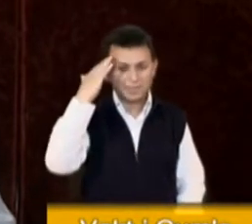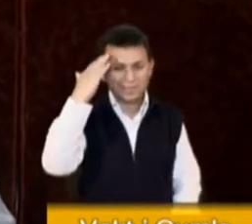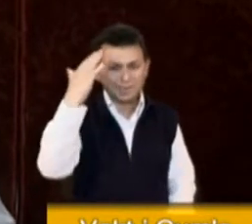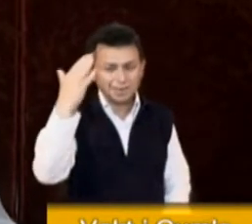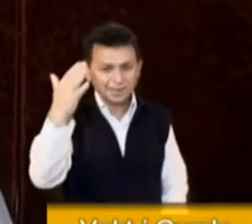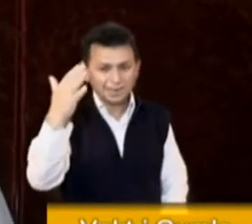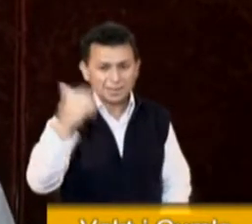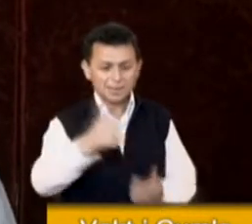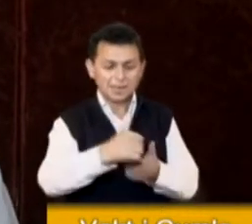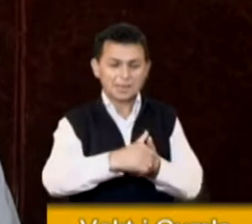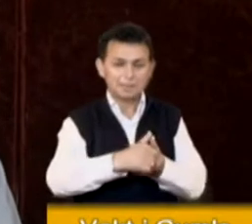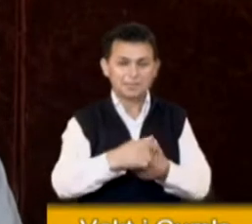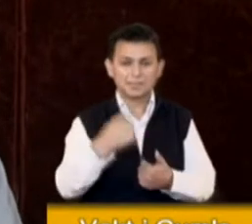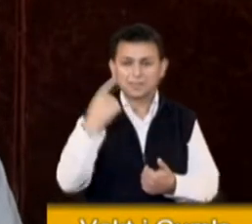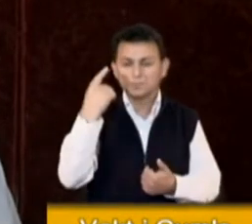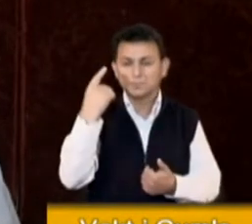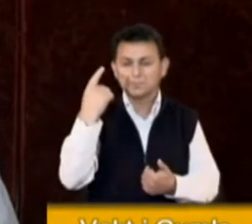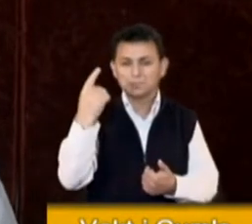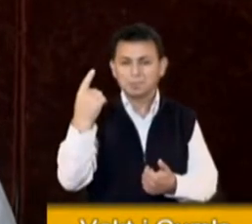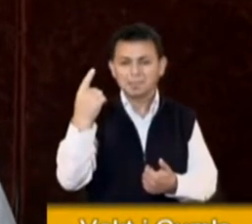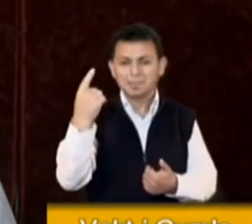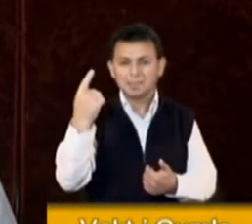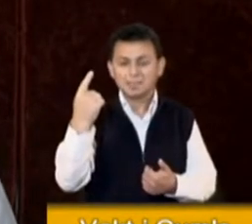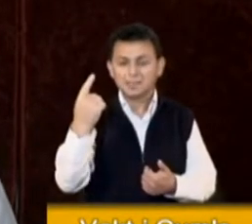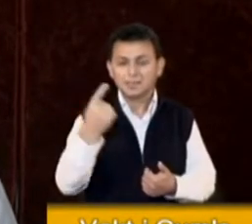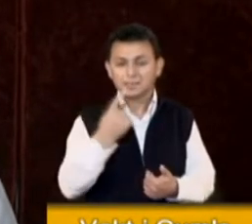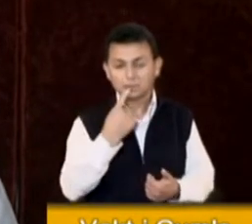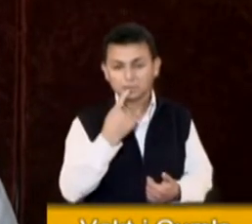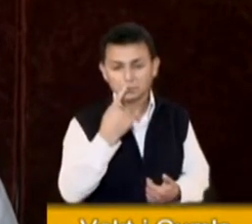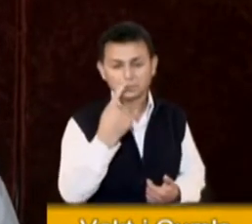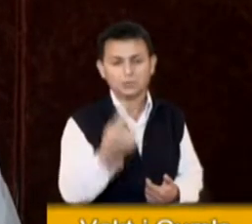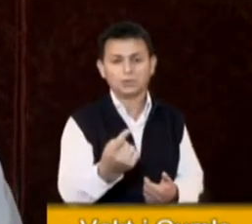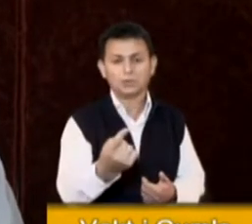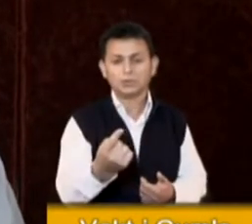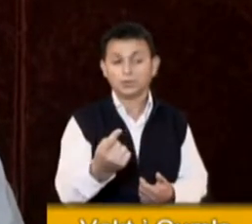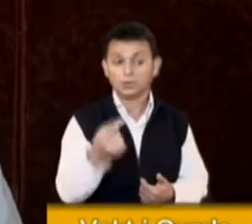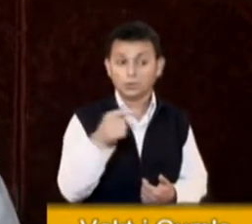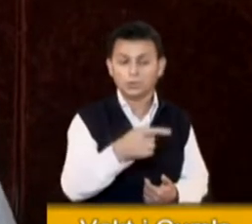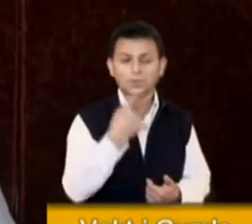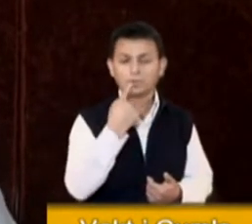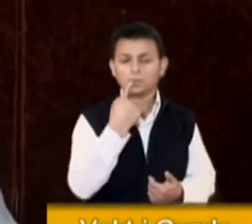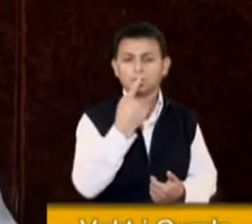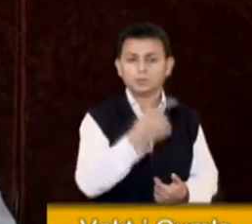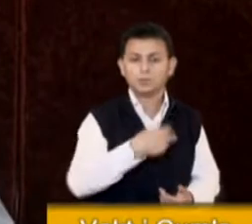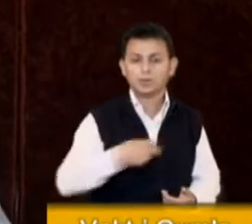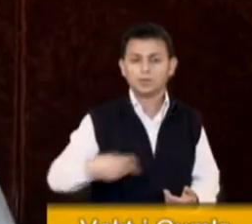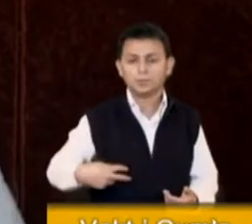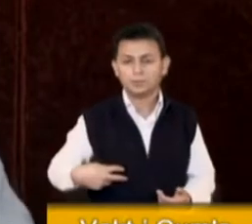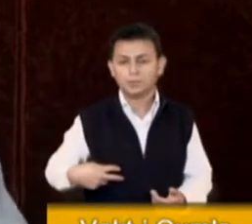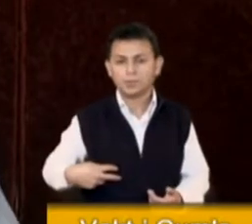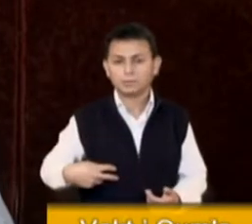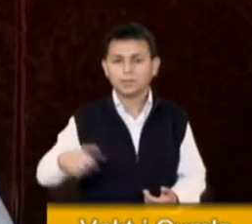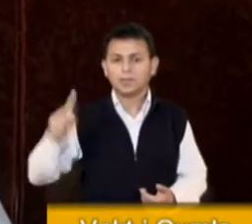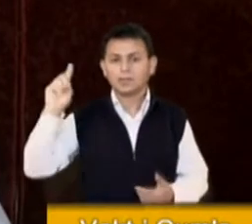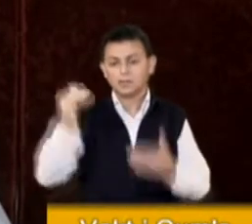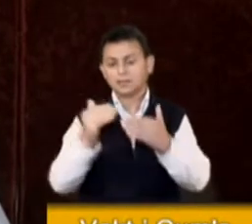Sabaha erdiğin zaman Subhanallahi ve bihamdihi la kuvvete illa billah. Allah